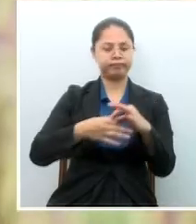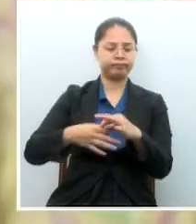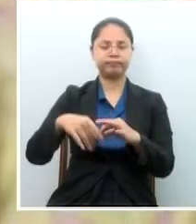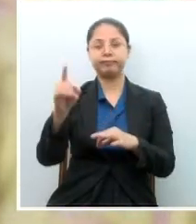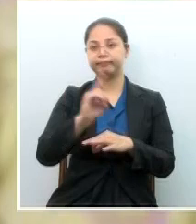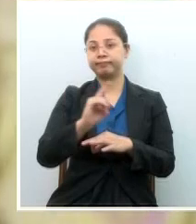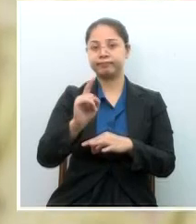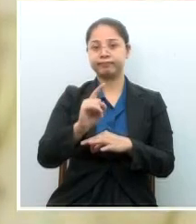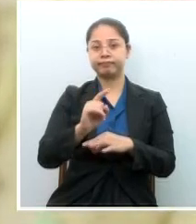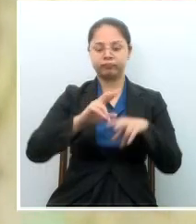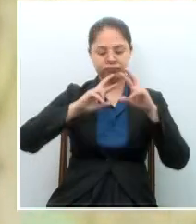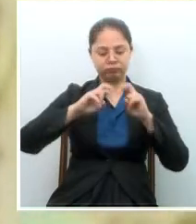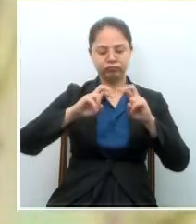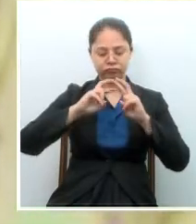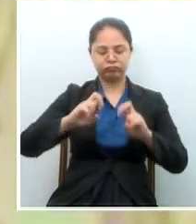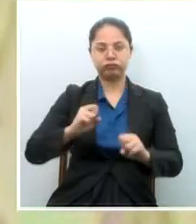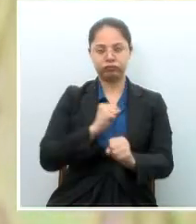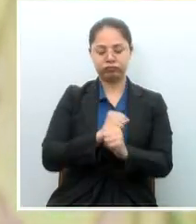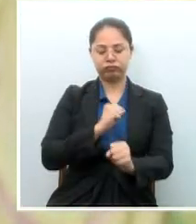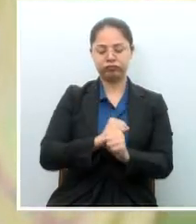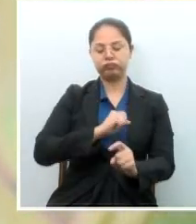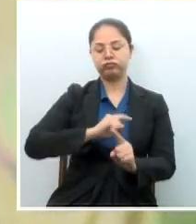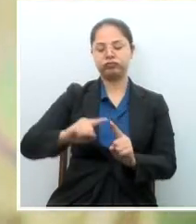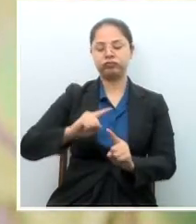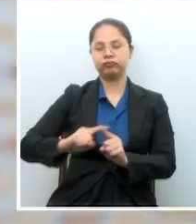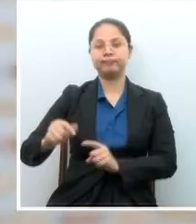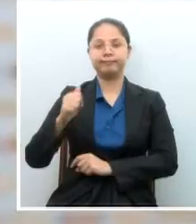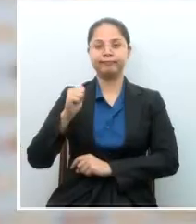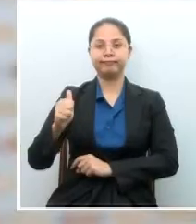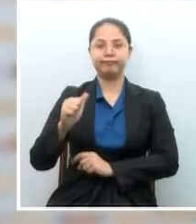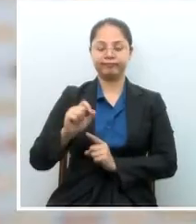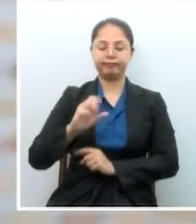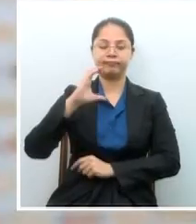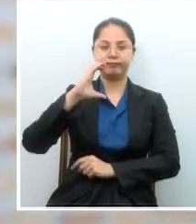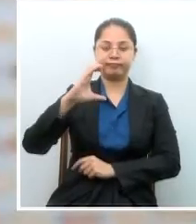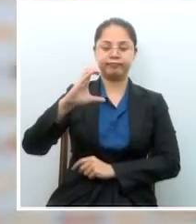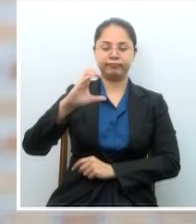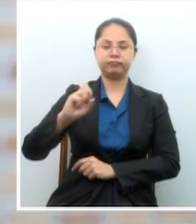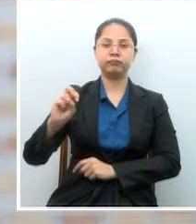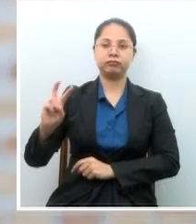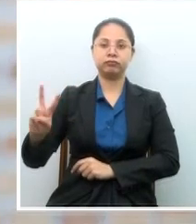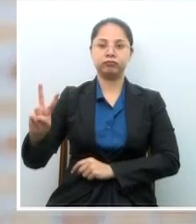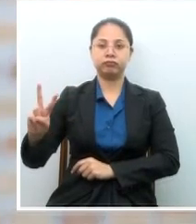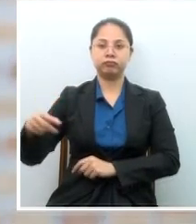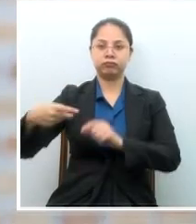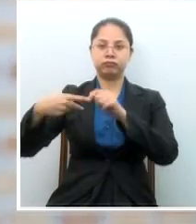ามารถสืบค้นจากแหล่งสืบค้นที่หลากหลายได้ C นะคะมี2ตัวตัวแร